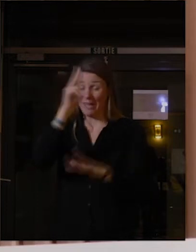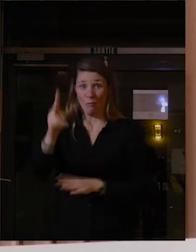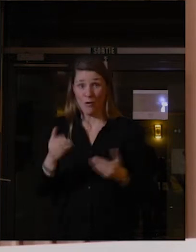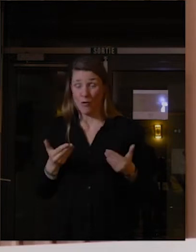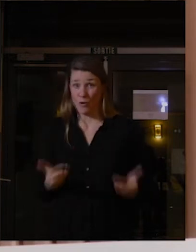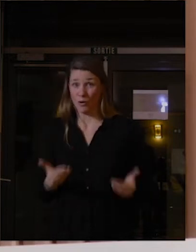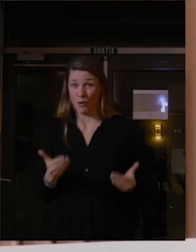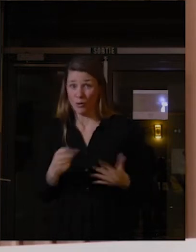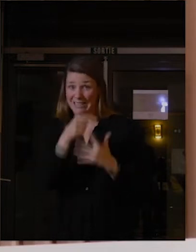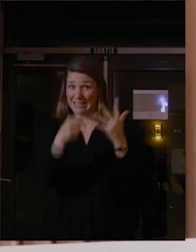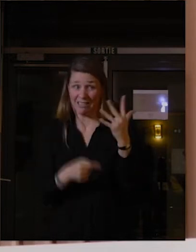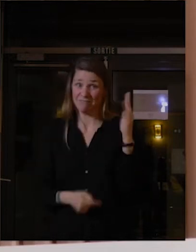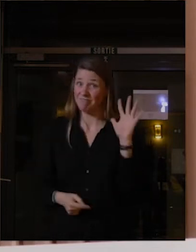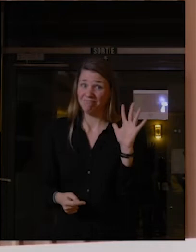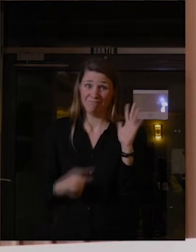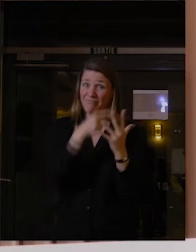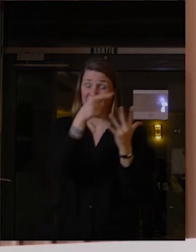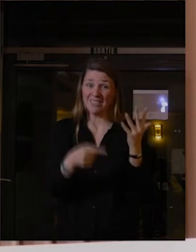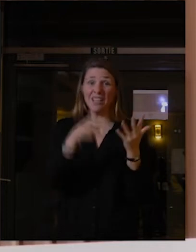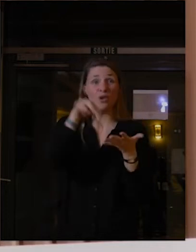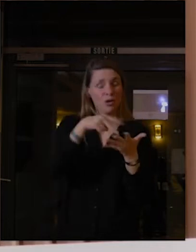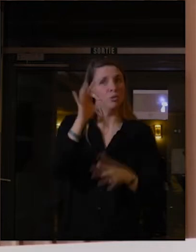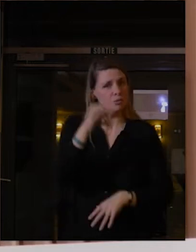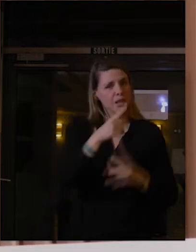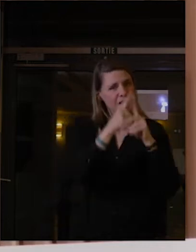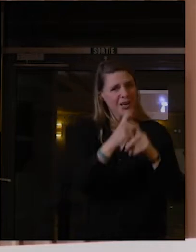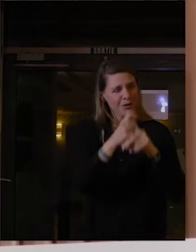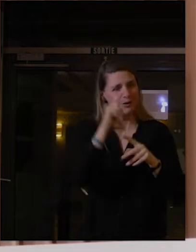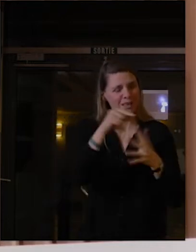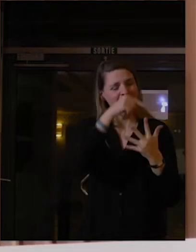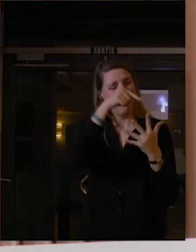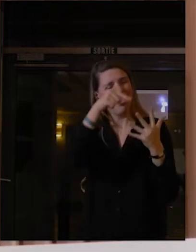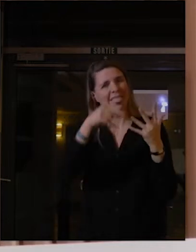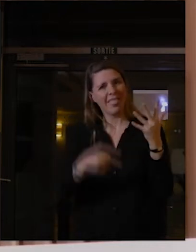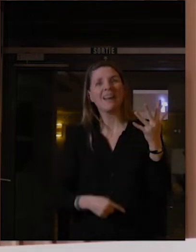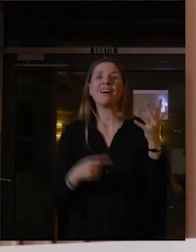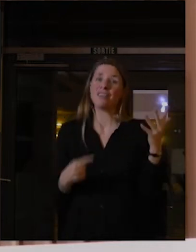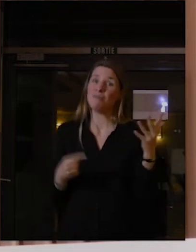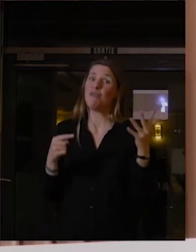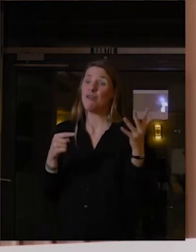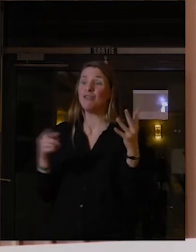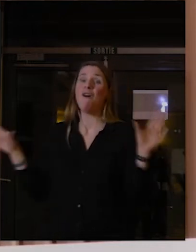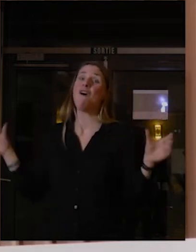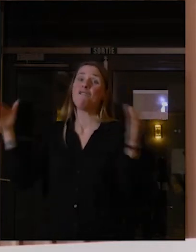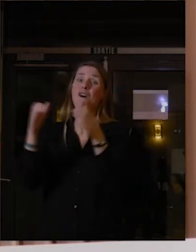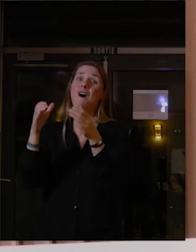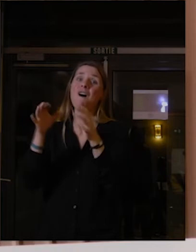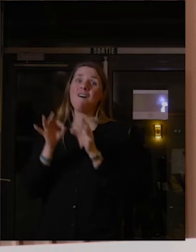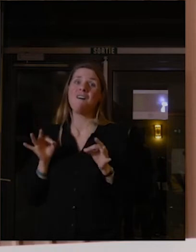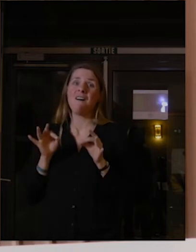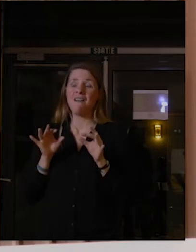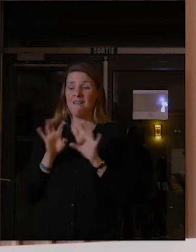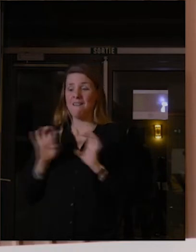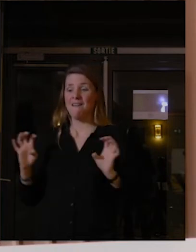aujourd'hui, il y a 5 danseurs. Oui, je les ai comptés. Il y a 5 danseurs dans le corps de ballet. Et il n'y a pas